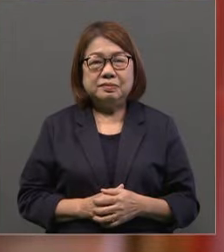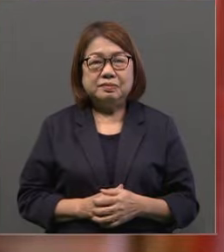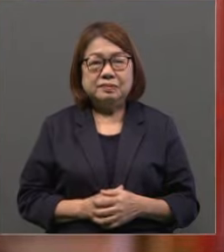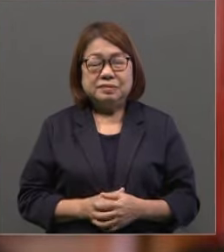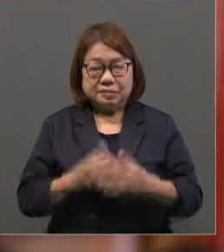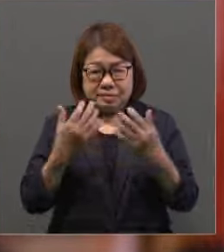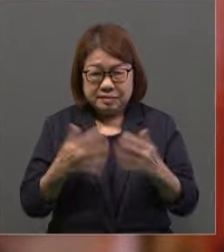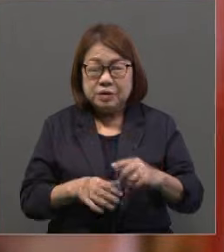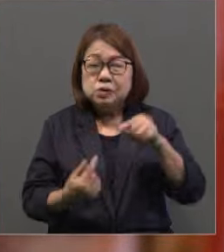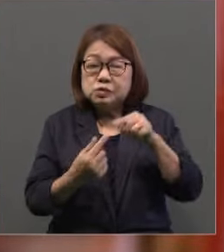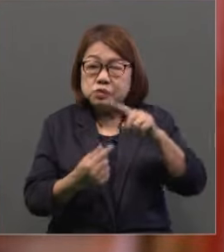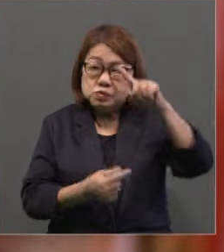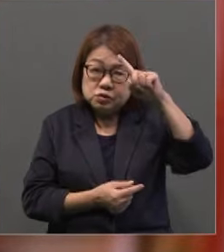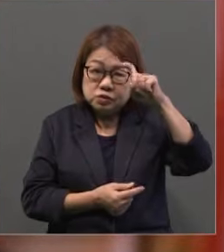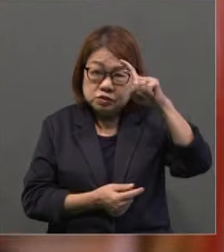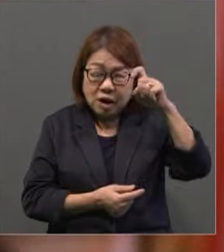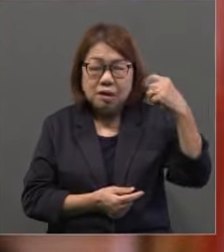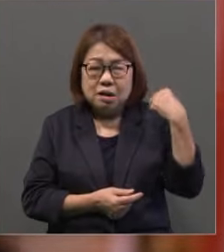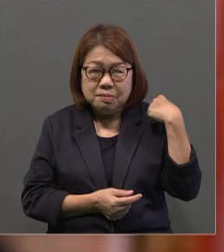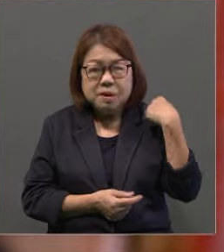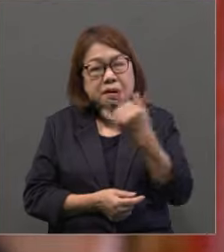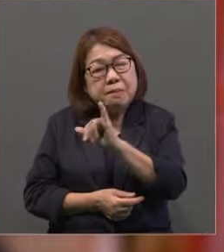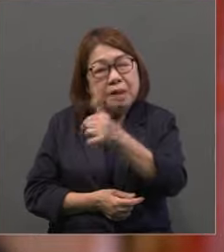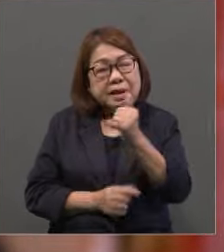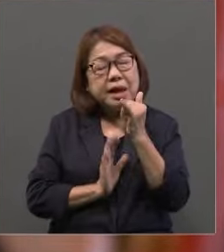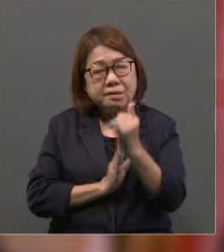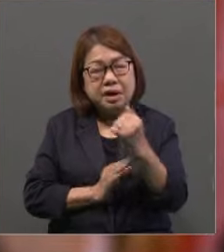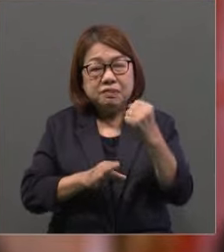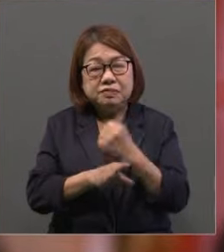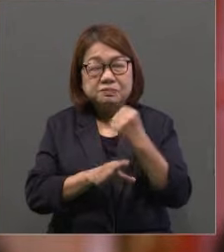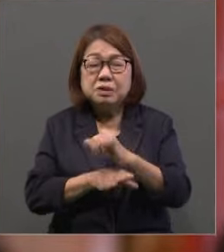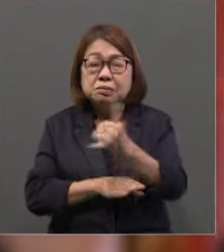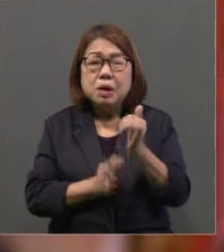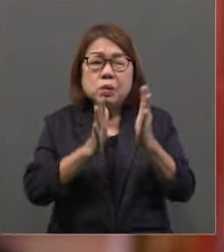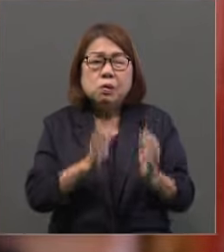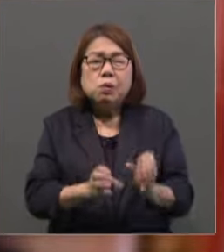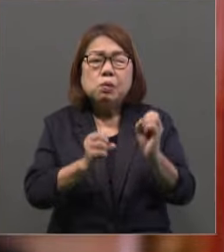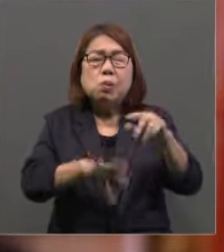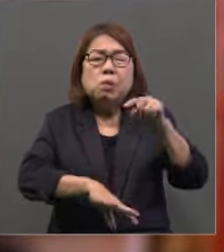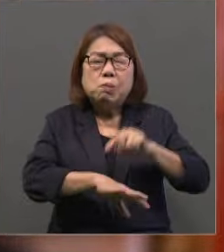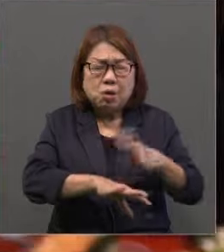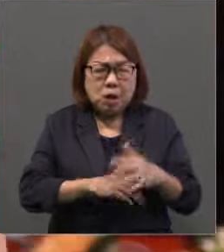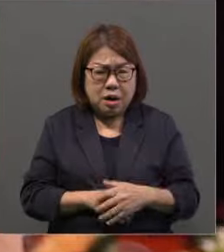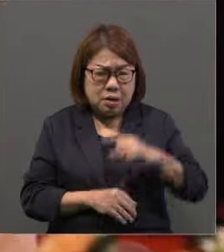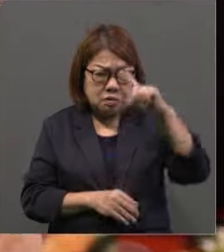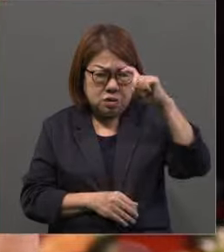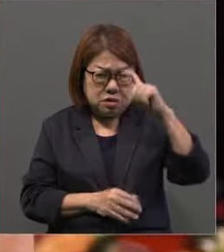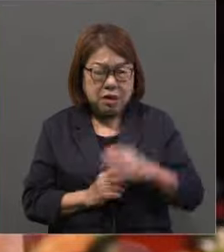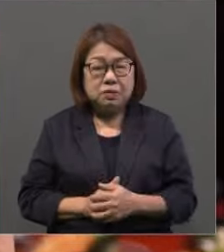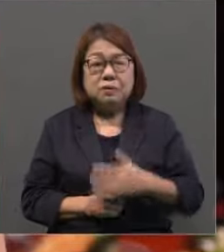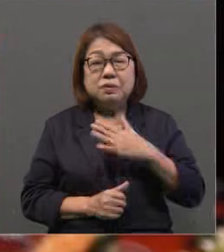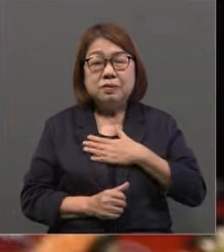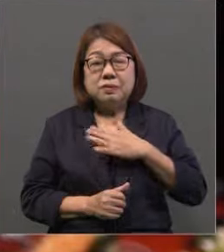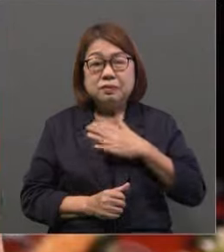แล้วก็ช่วงวันเสาร์ก็มาซ้อมเป็นบางวันครับเพราะว่าบางวันครูนิคมก็ไม่ค่อยว่างในช่วงวันเสาร์ เราจะเ